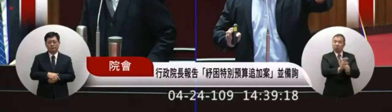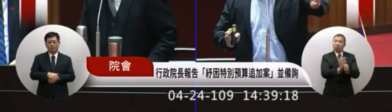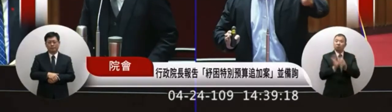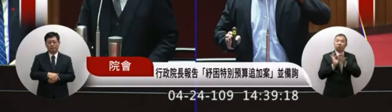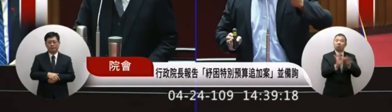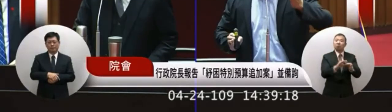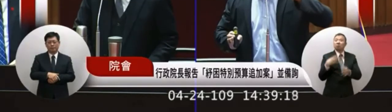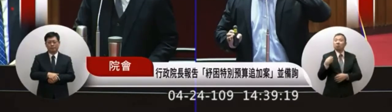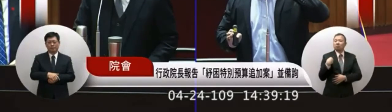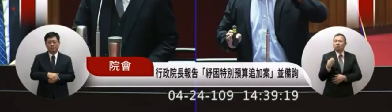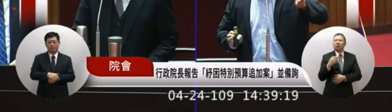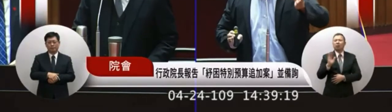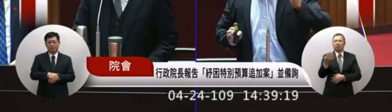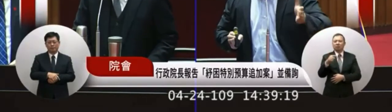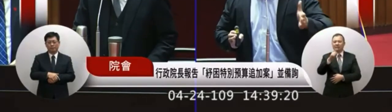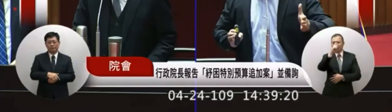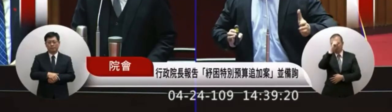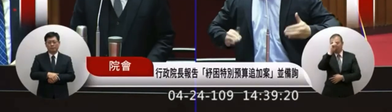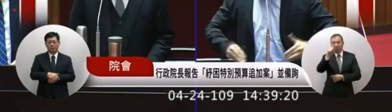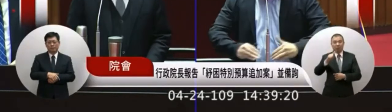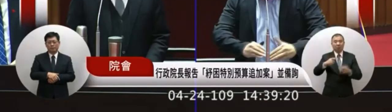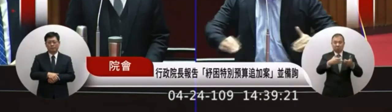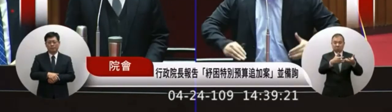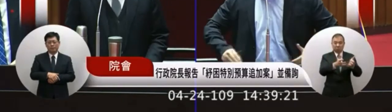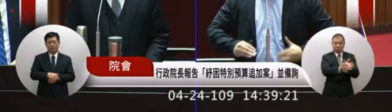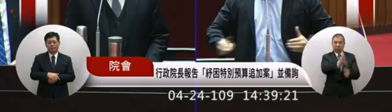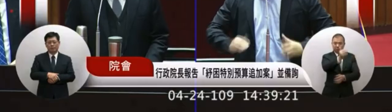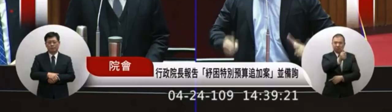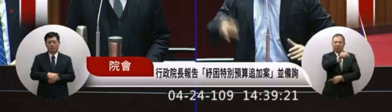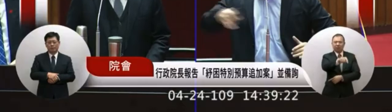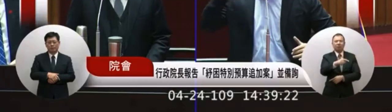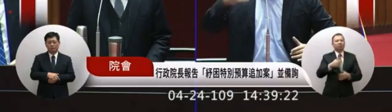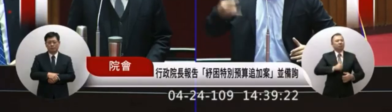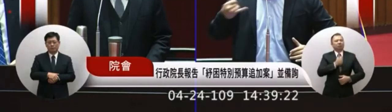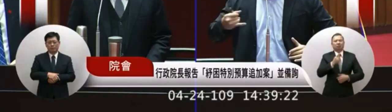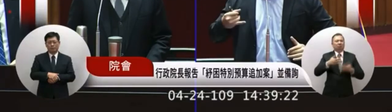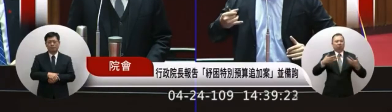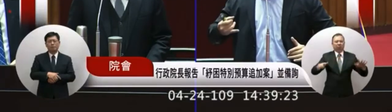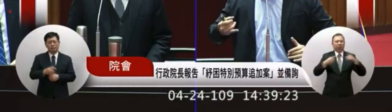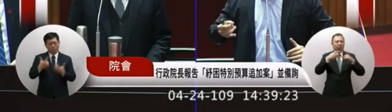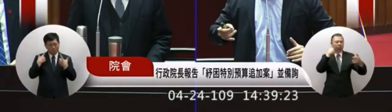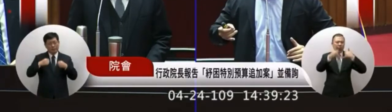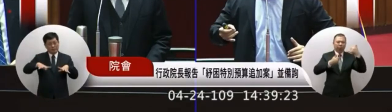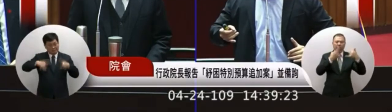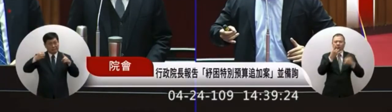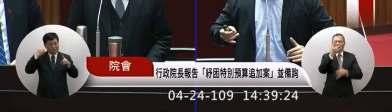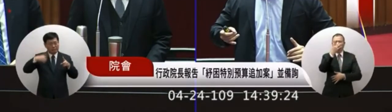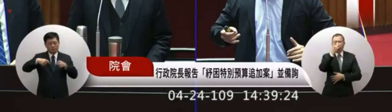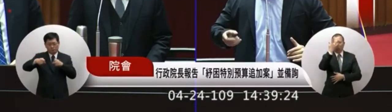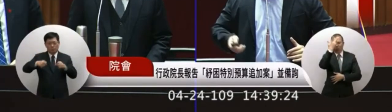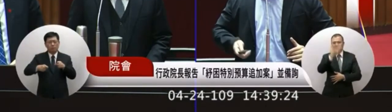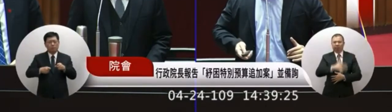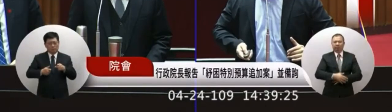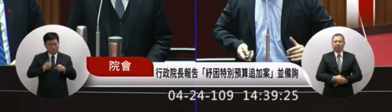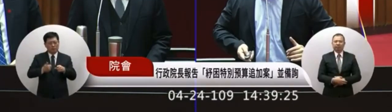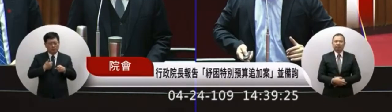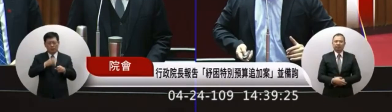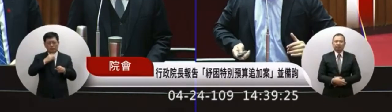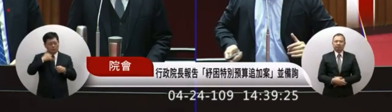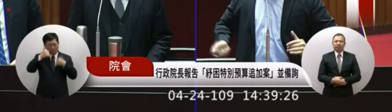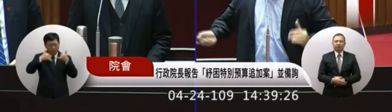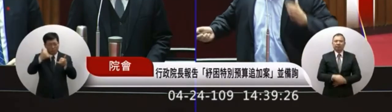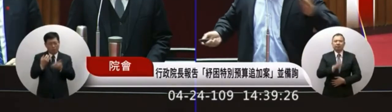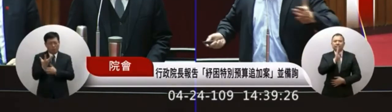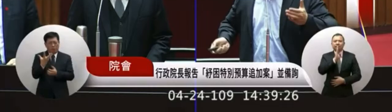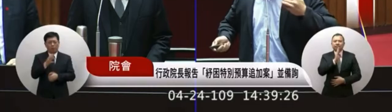但是这个部分就是讲会当请部长，哈，因为这确实足侪人卡袂，我 感觉因为新的措施打出来了，哈，确实电话